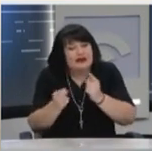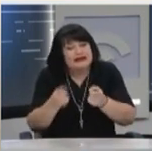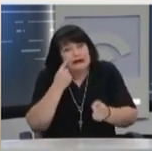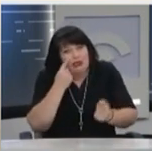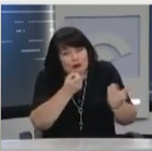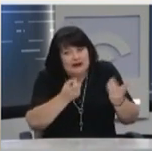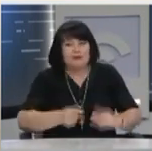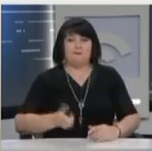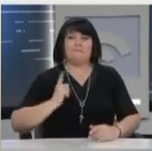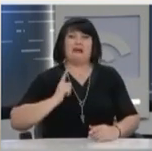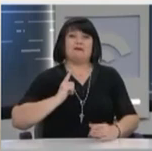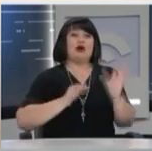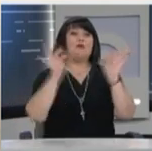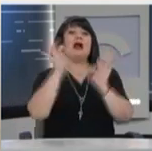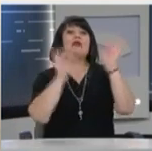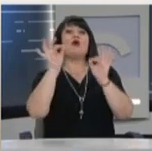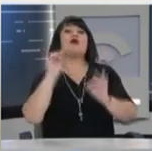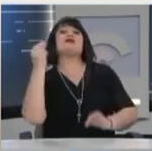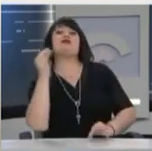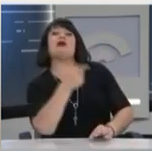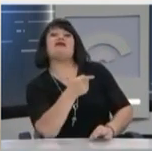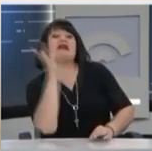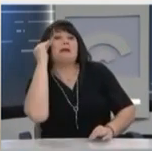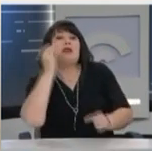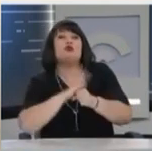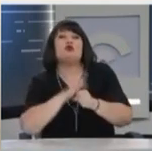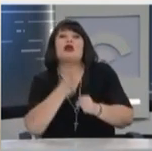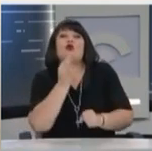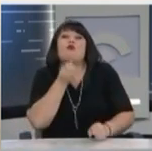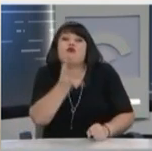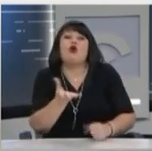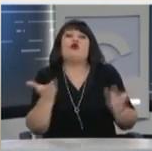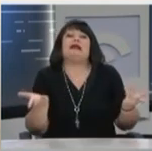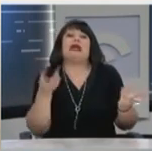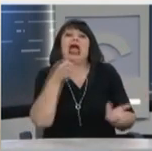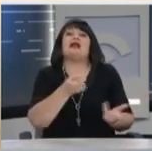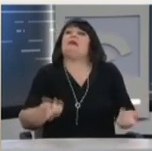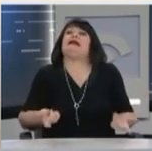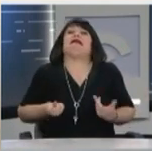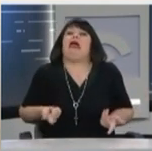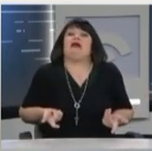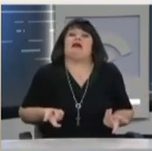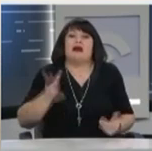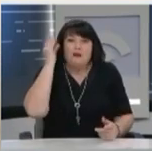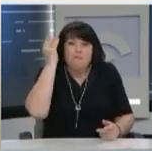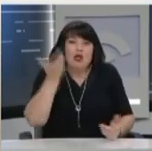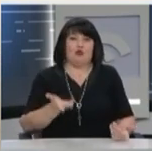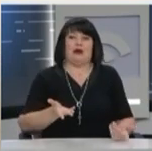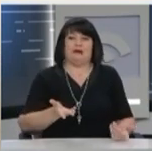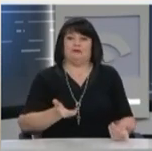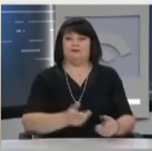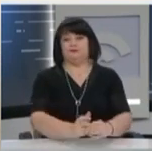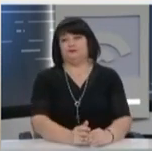γιατί περιμένω από εσάς τους Μακεδόνες. Τουλάχιστον να μάθουμε για ποιο λόγο έγινε αυτό το έγκλημα από όλους τους